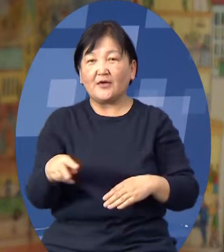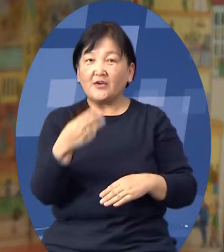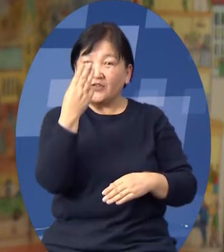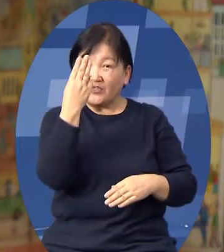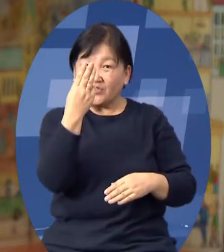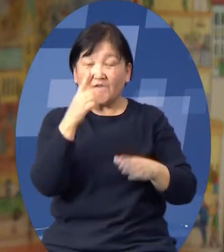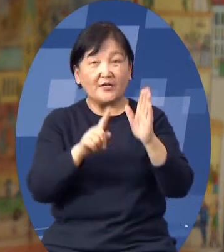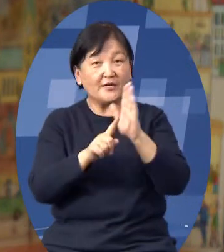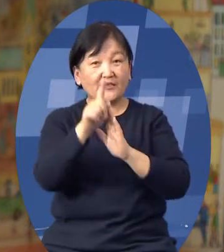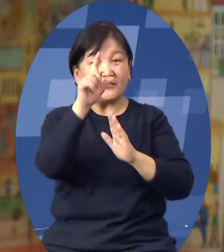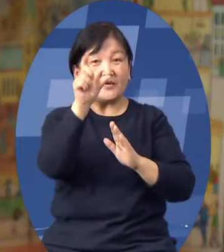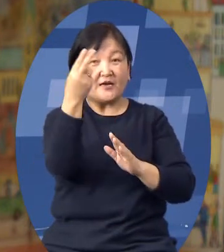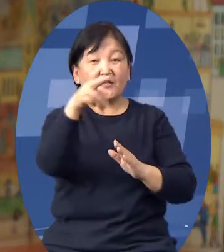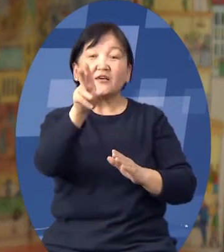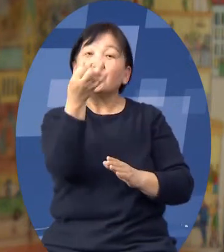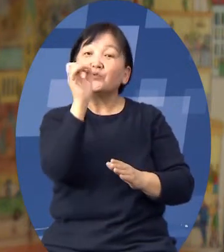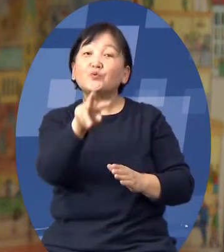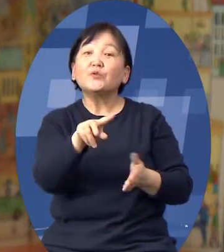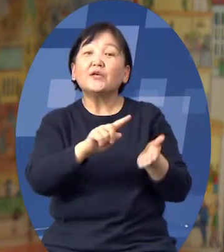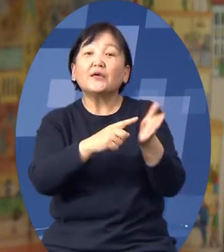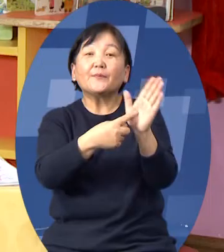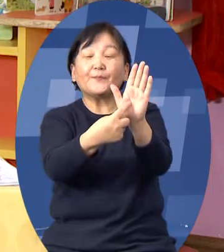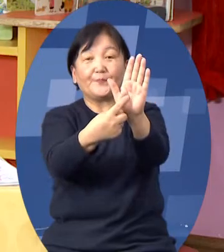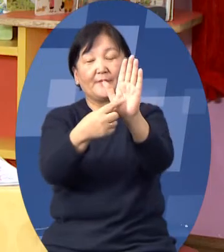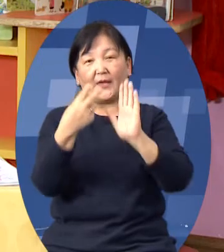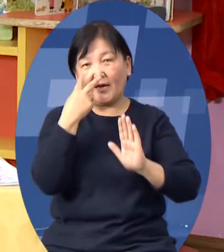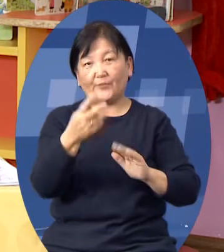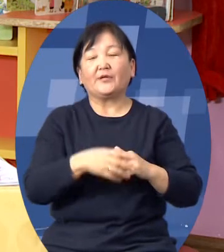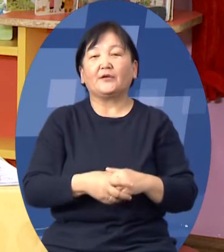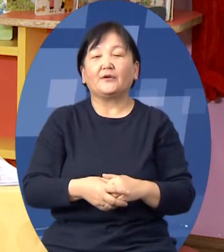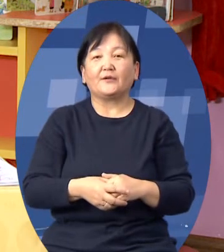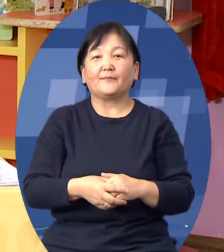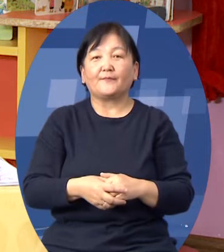багш нь эхлээд иш үсгээр ихэлсэн эд зүйлсийг харуулъя.